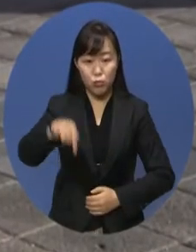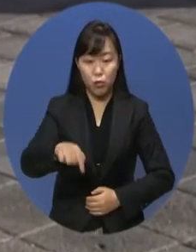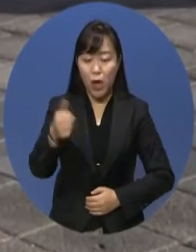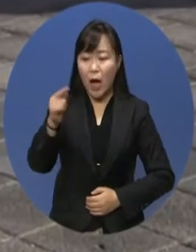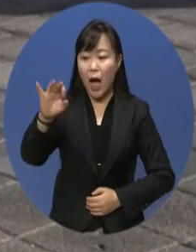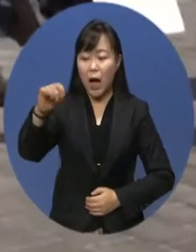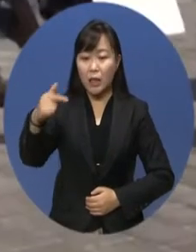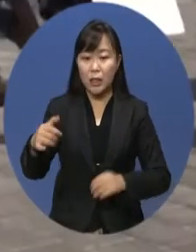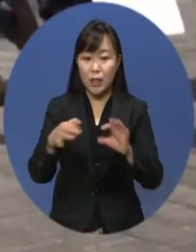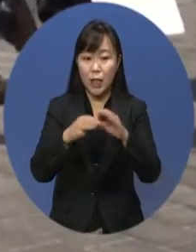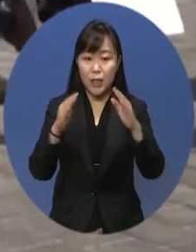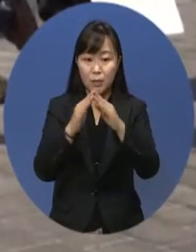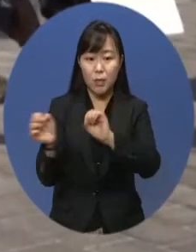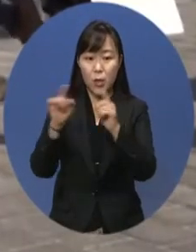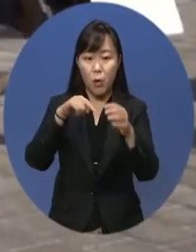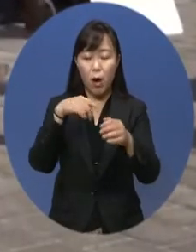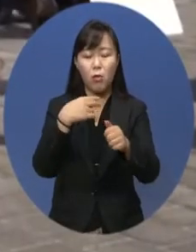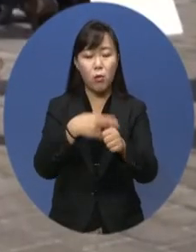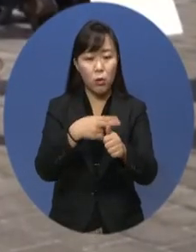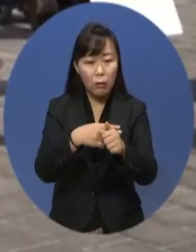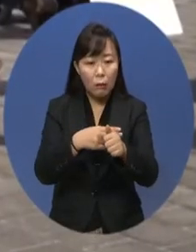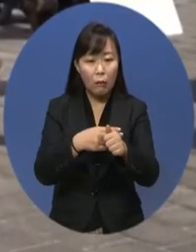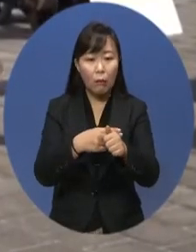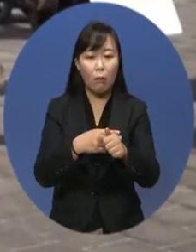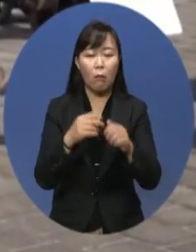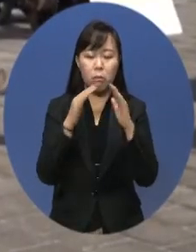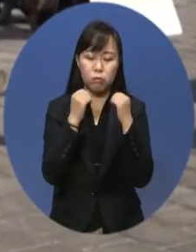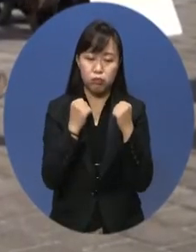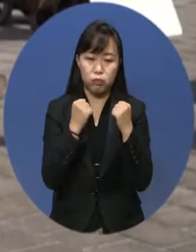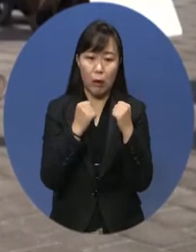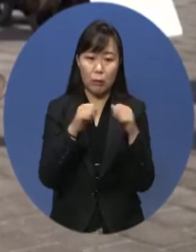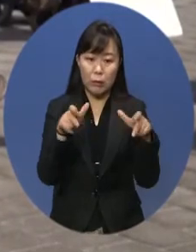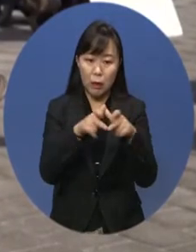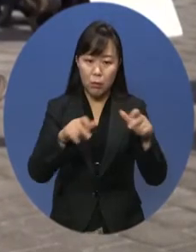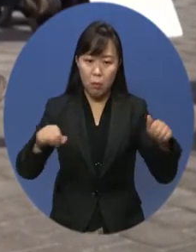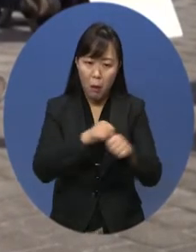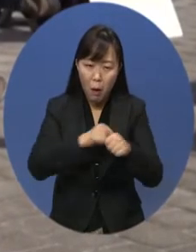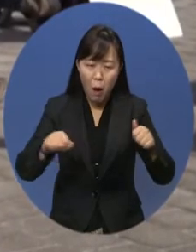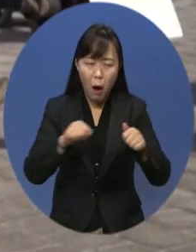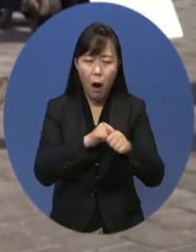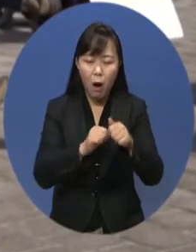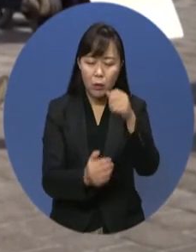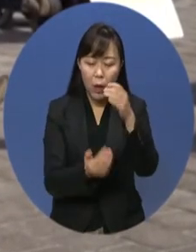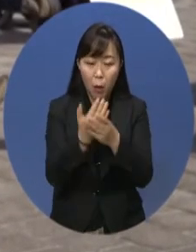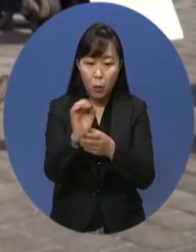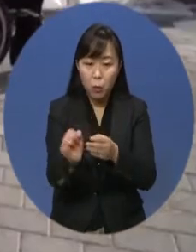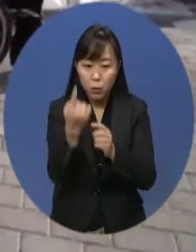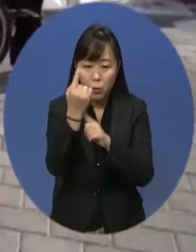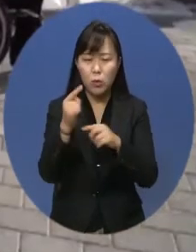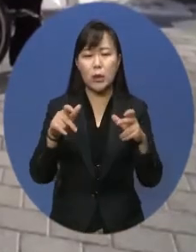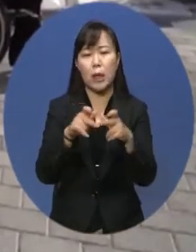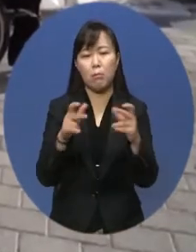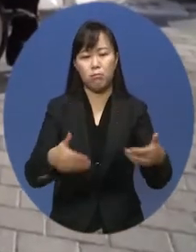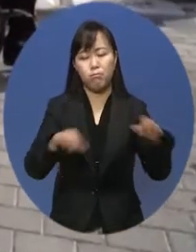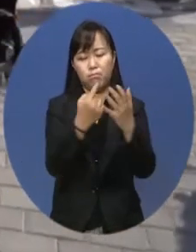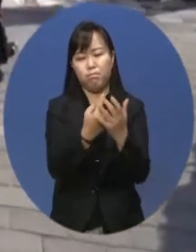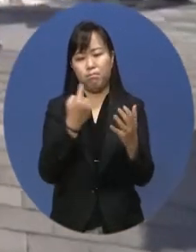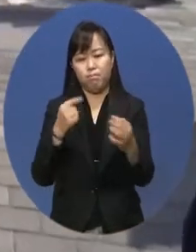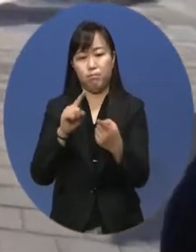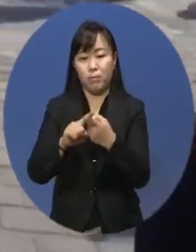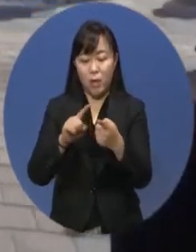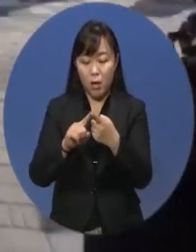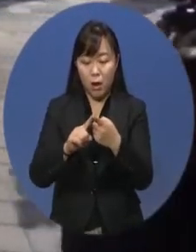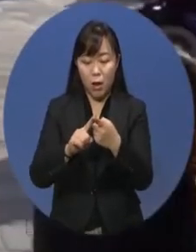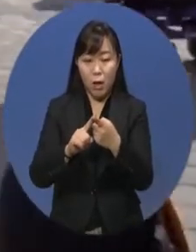하은의 집 생활 재활교사들이 거주 장애인을 일상적으로 폭행하고 학대한 사건으로 인한 장애인 탈시설 지원 계획